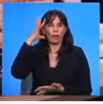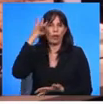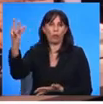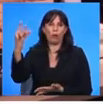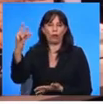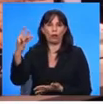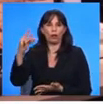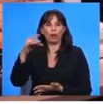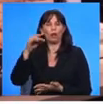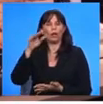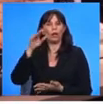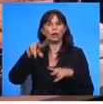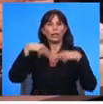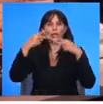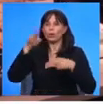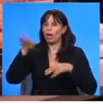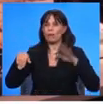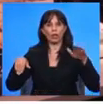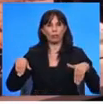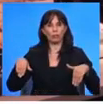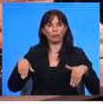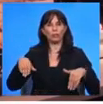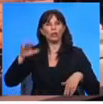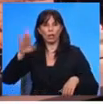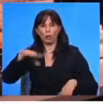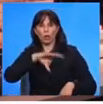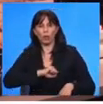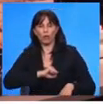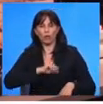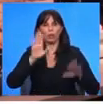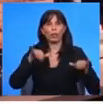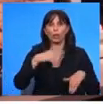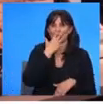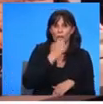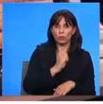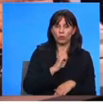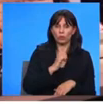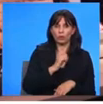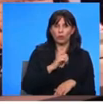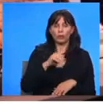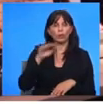גם וגם, אנחנו מסוגלים להיות גם כאובים, גם עצובים, גם